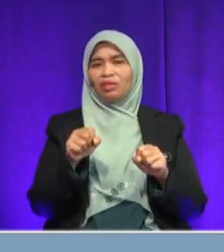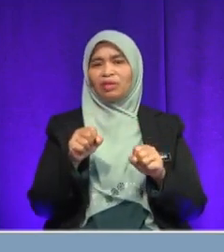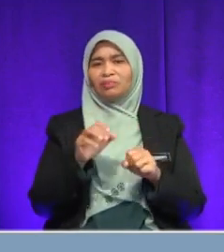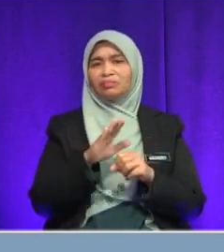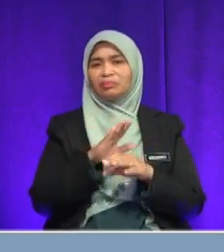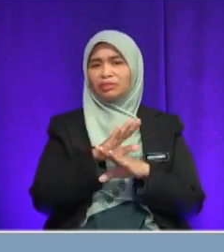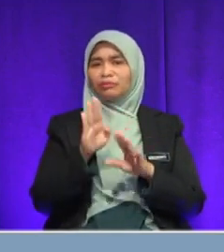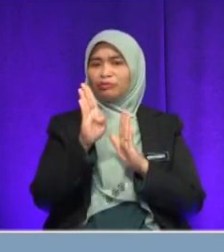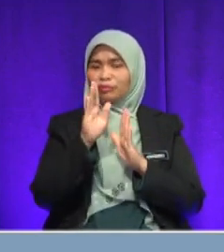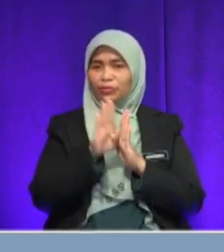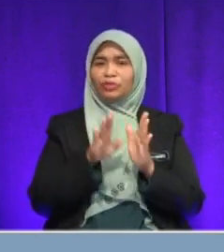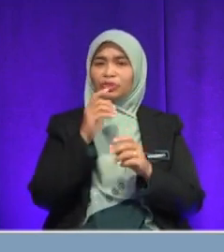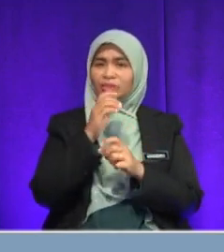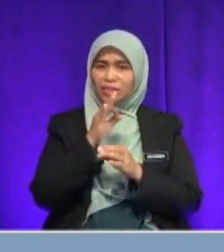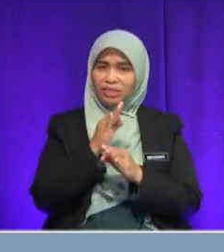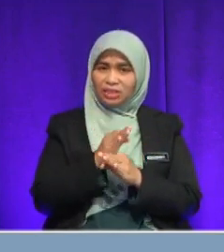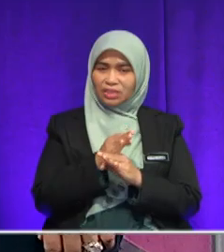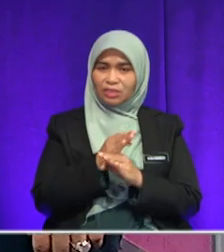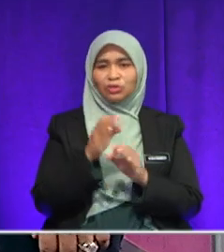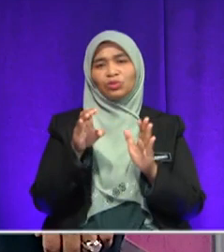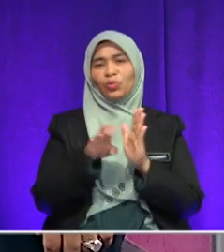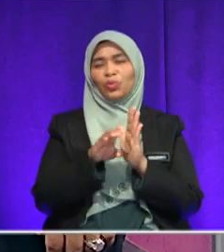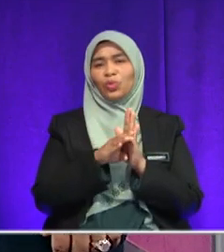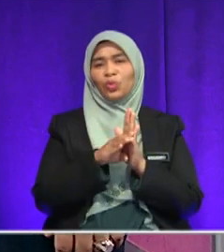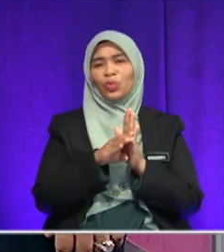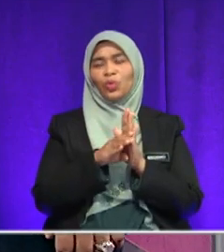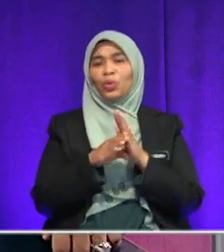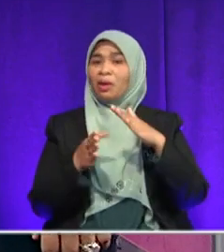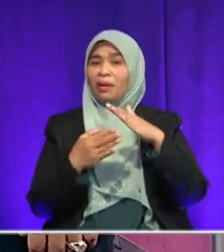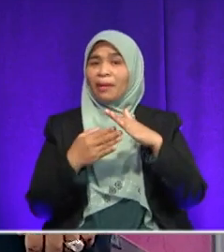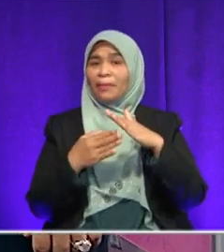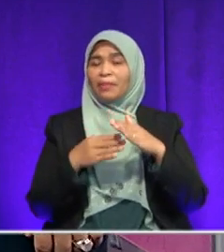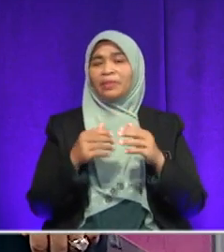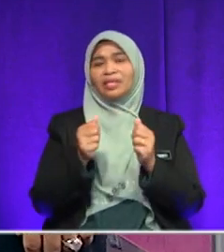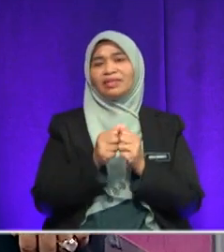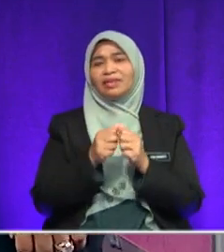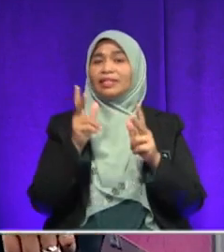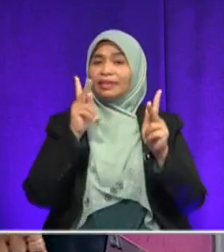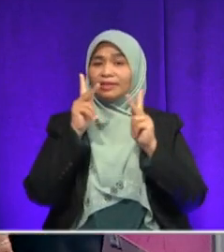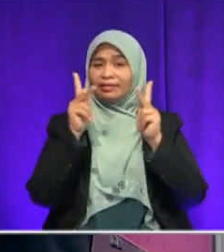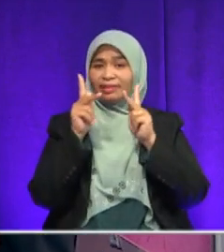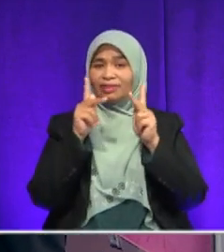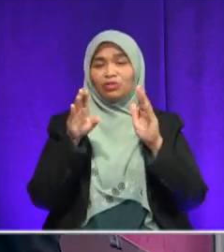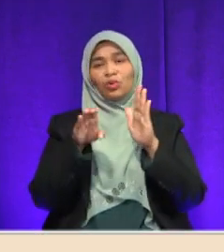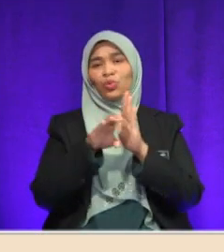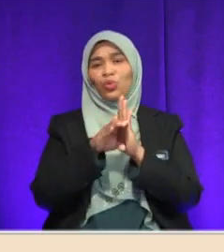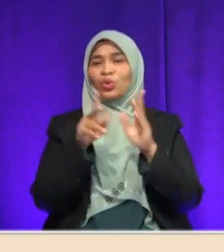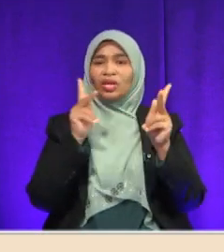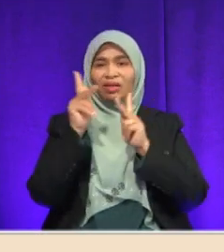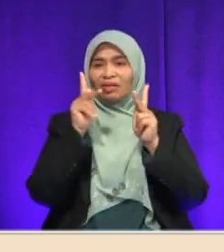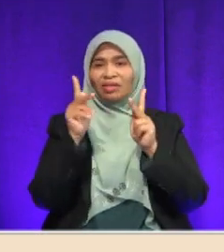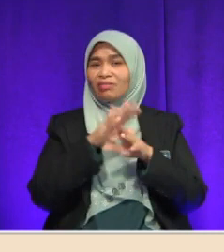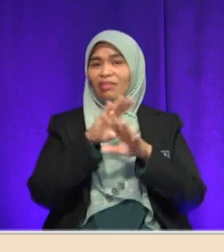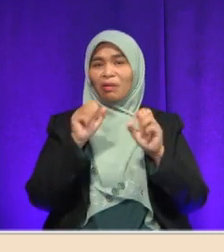berfungsi. Okey, contoh bahan api dengan kenderaan, dengan kereta. Kereta tidak boleh bergerak